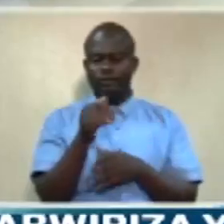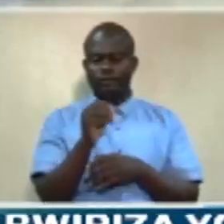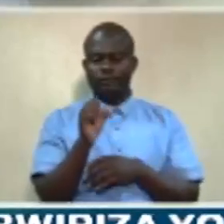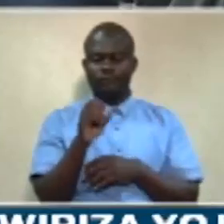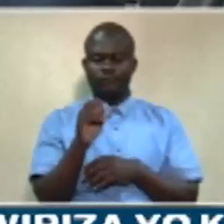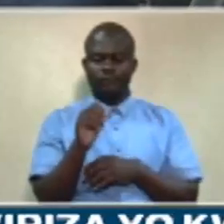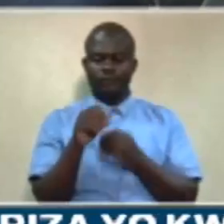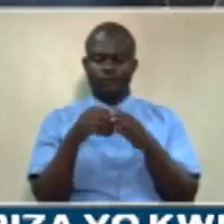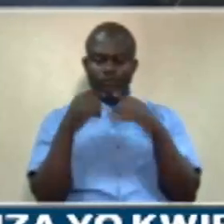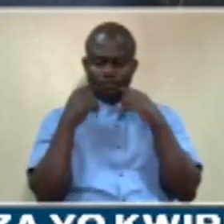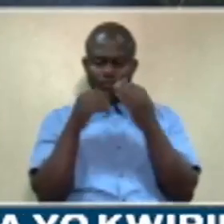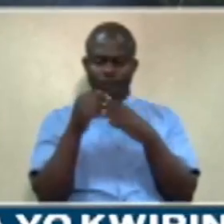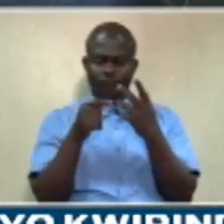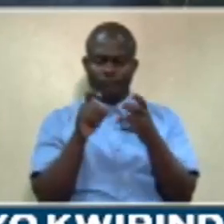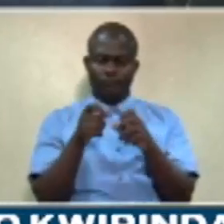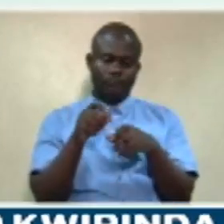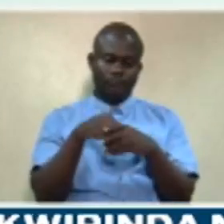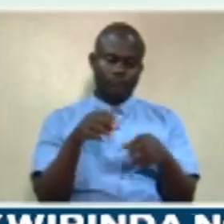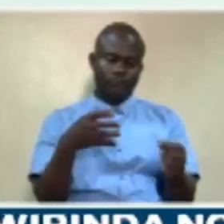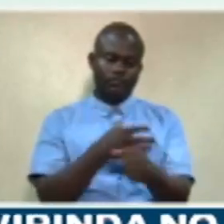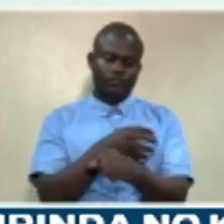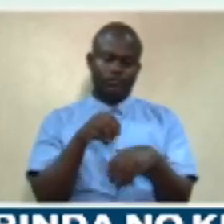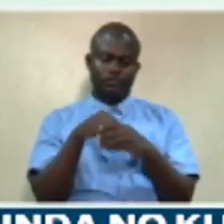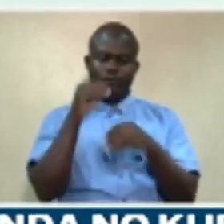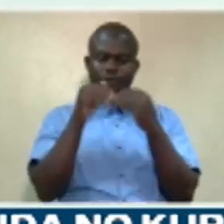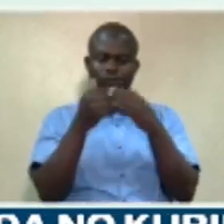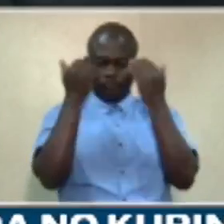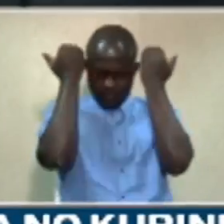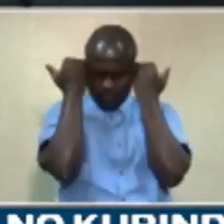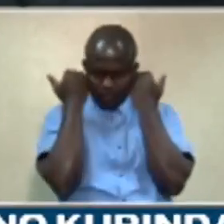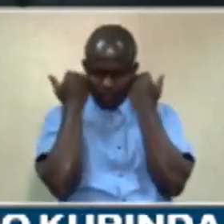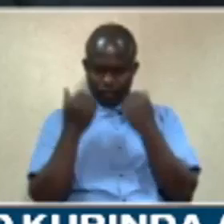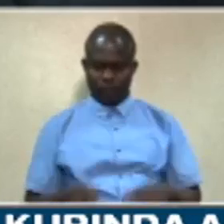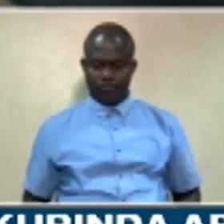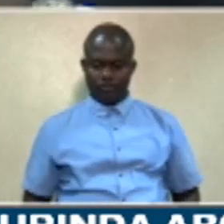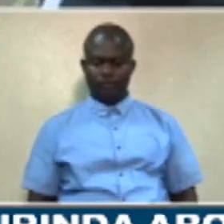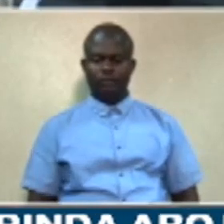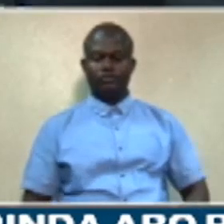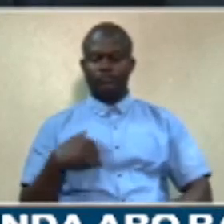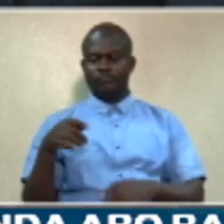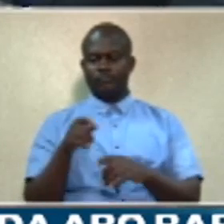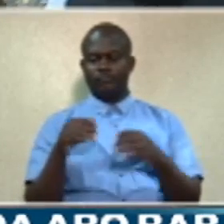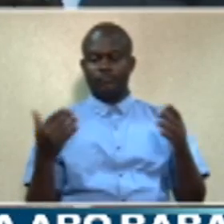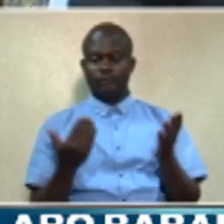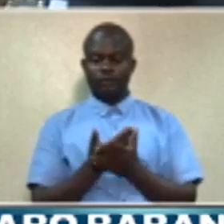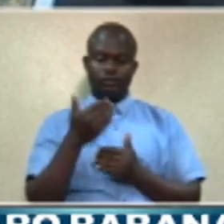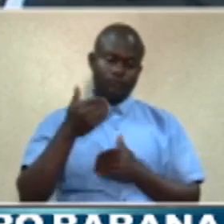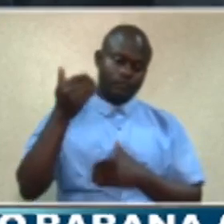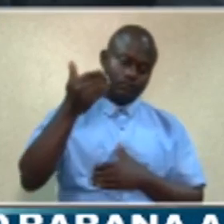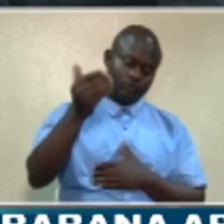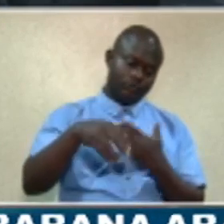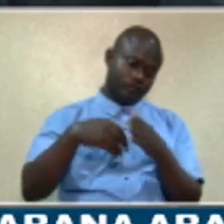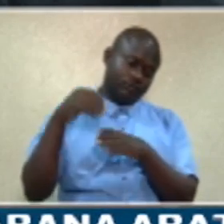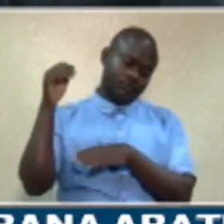Busingye yavuze ko hakiri ibigomba kongerwamo imbaraga muri uru rwego rw'ubutabera. Bifite ibyaha by'inzaduka bigenda